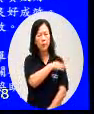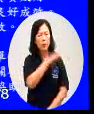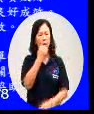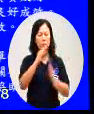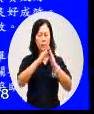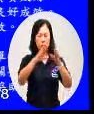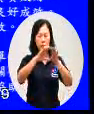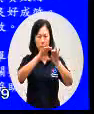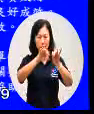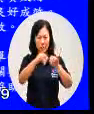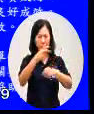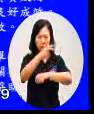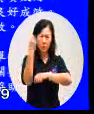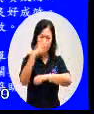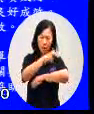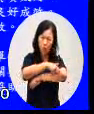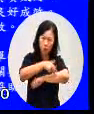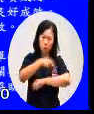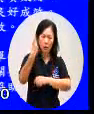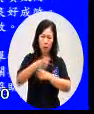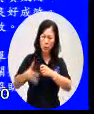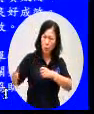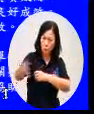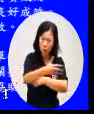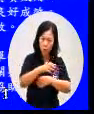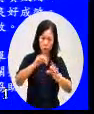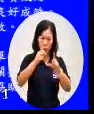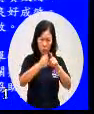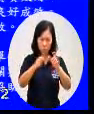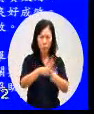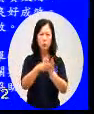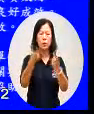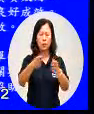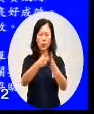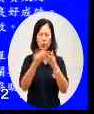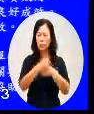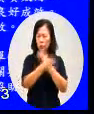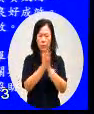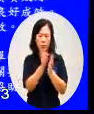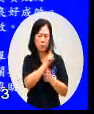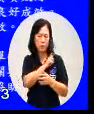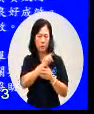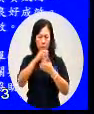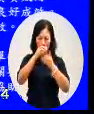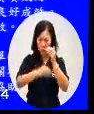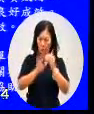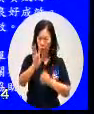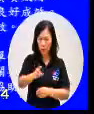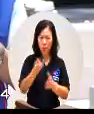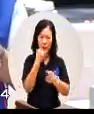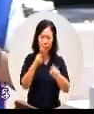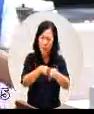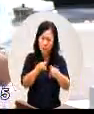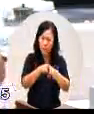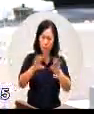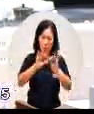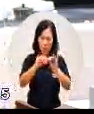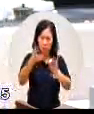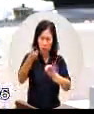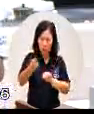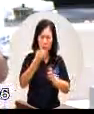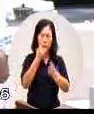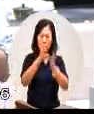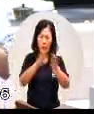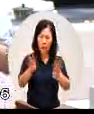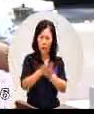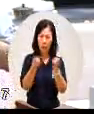区，或是区段征收区，包括您提出来一个自治条例，平均地权开发基